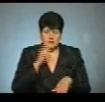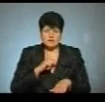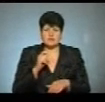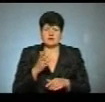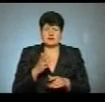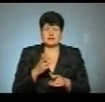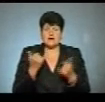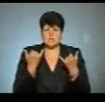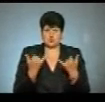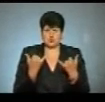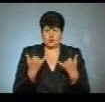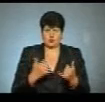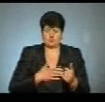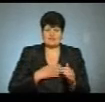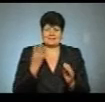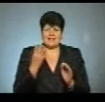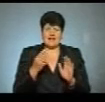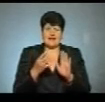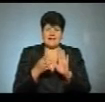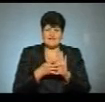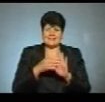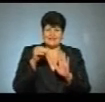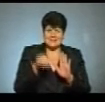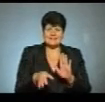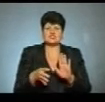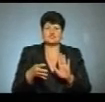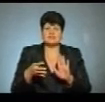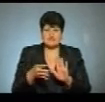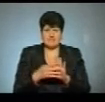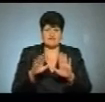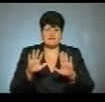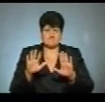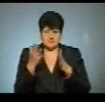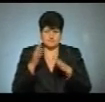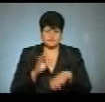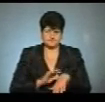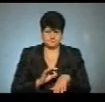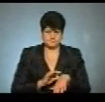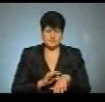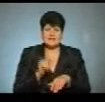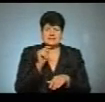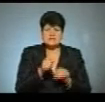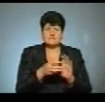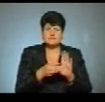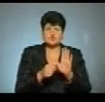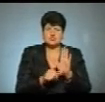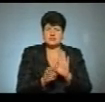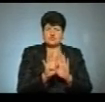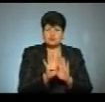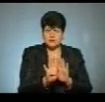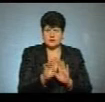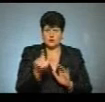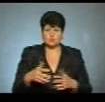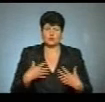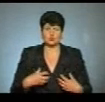Ляшко, на сьогодні в нас 9009 лабораторно підтверджених випадків COVID-19. З них 864